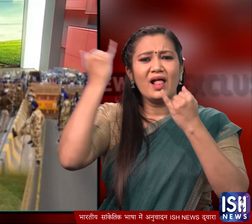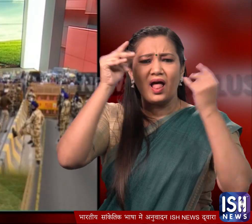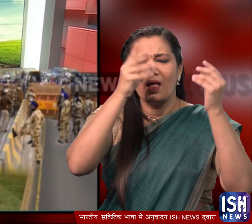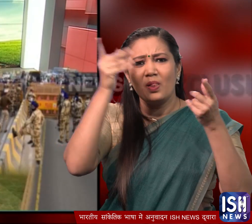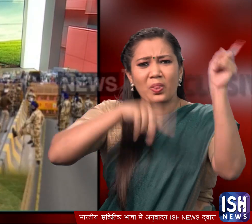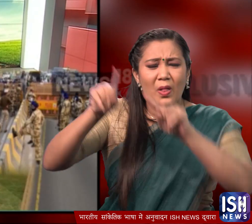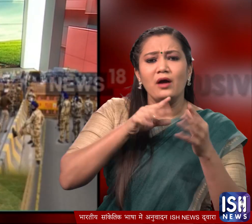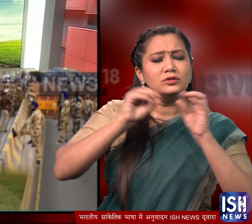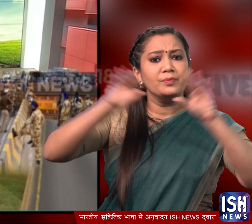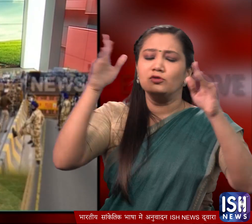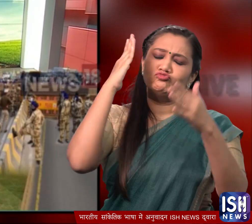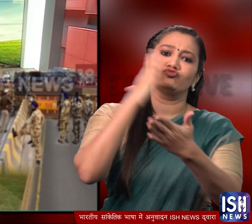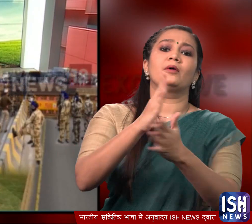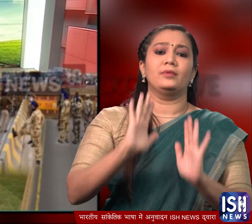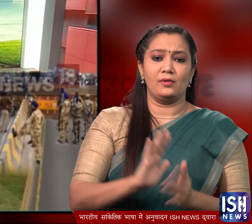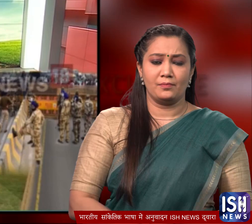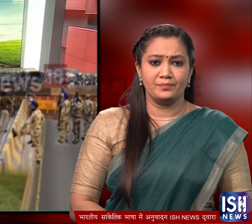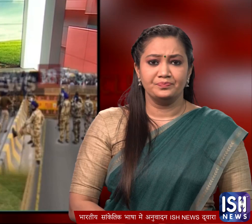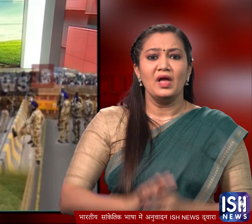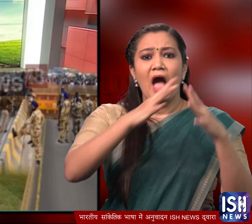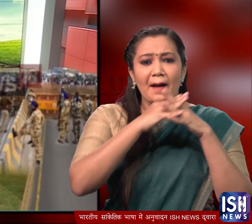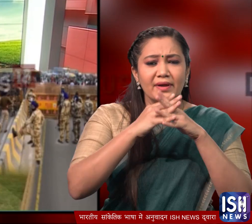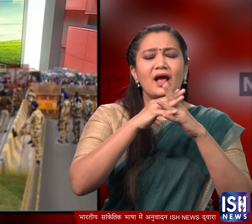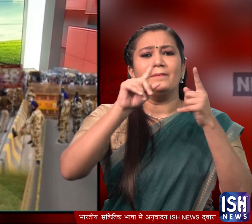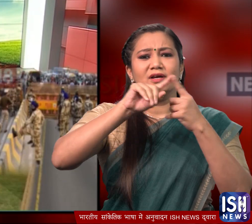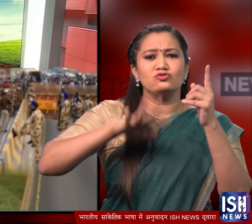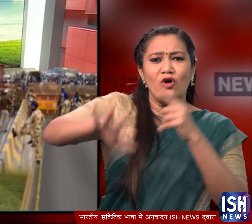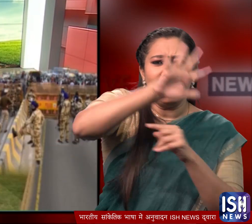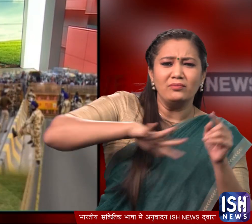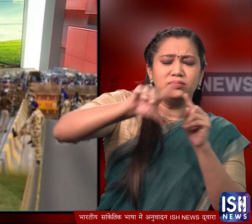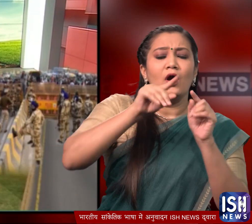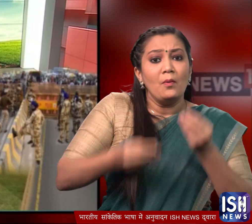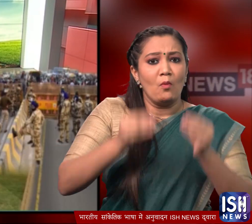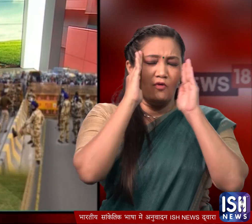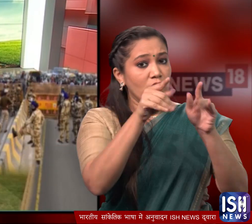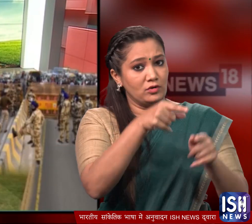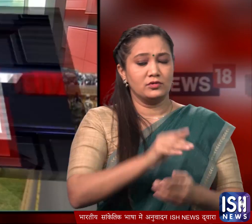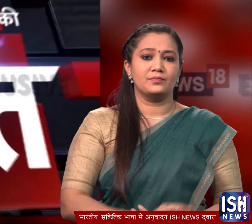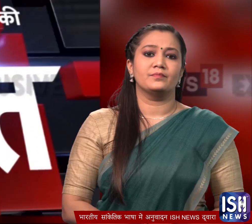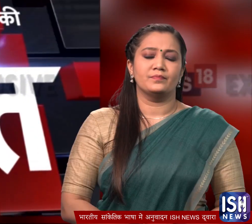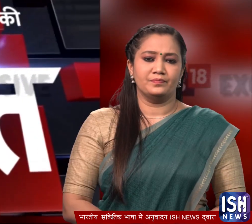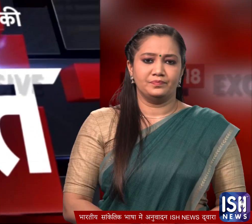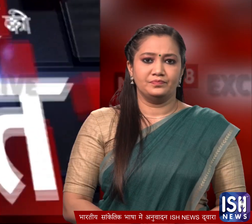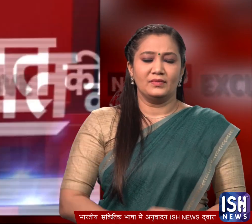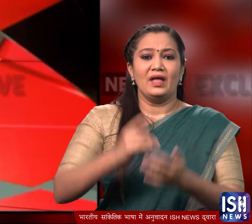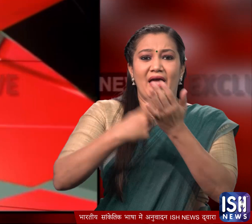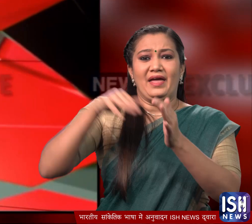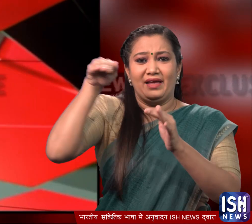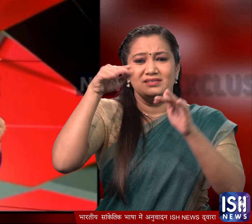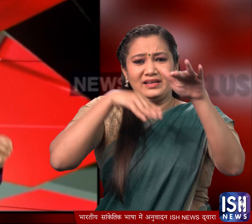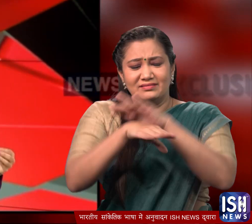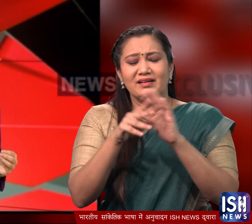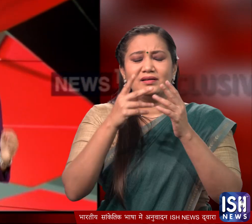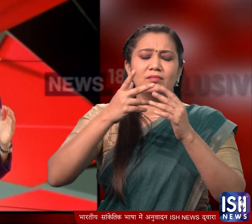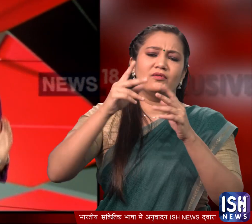जा रहे भ्रम को दूर कर सके। इस मुद्दे पर अमेरिका और पश्चिमी देशों पर विदेश मंत्रालय की खास नजर है। राजस्थान